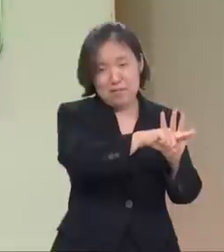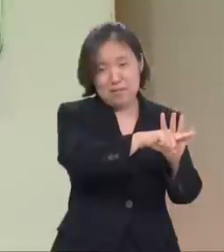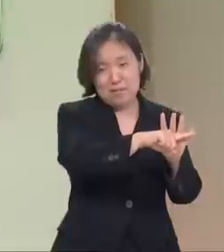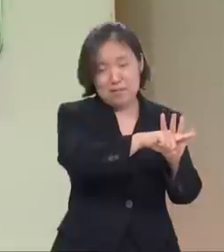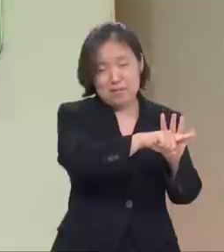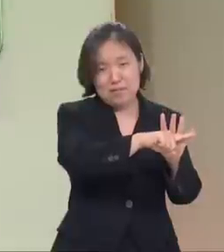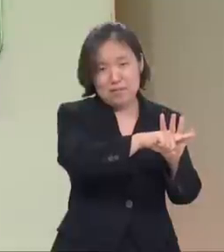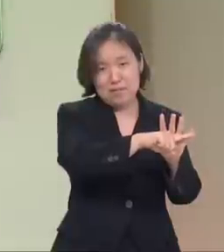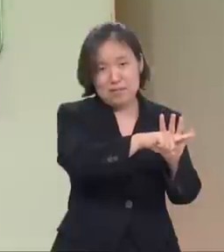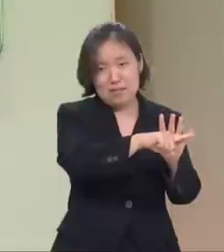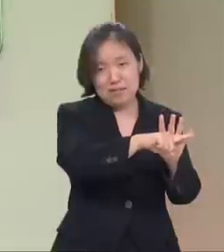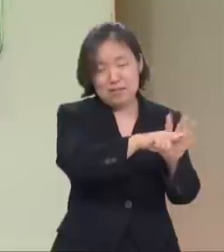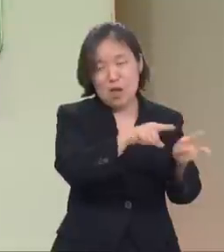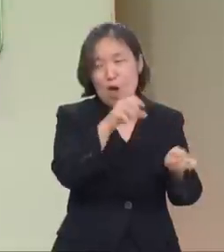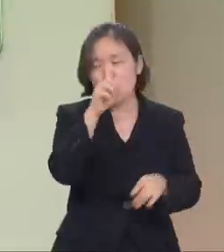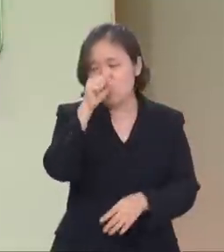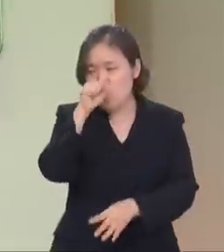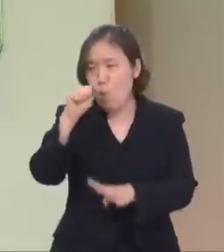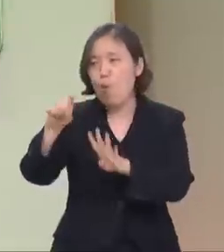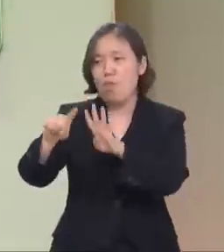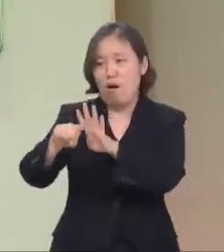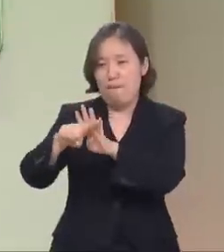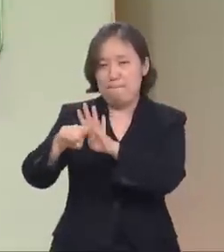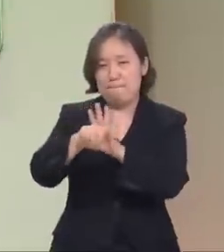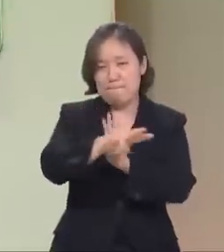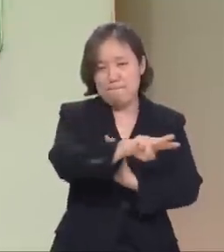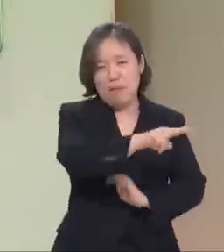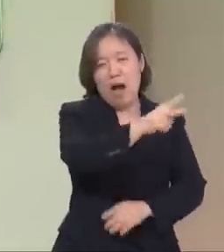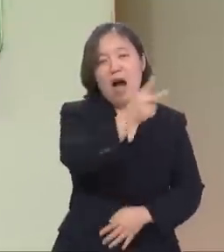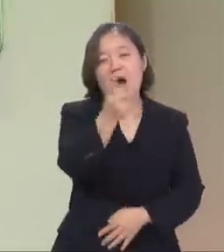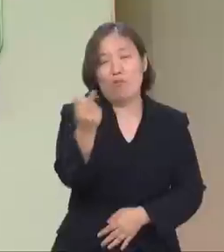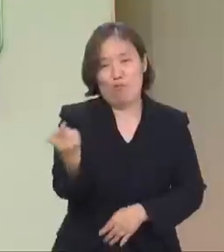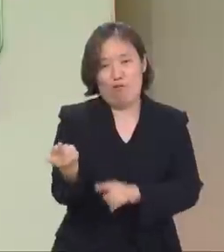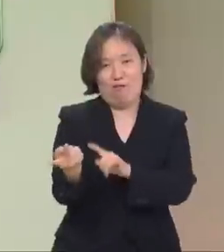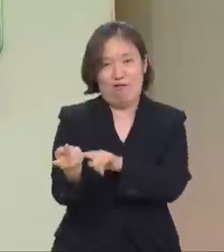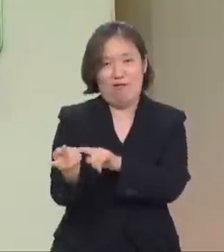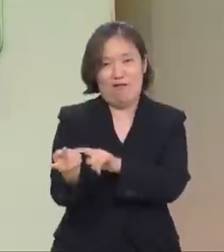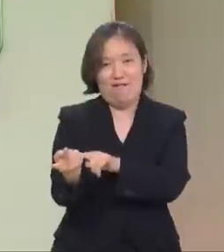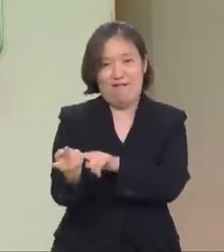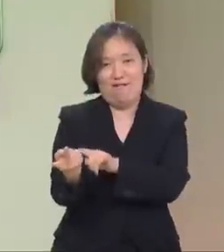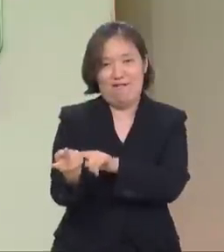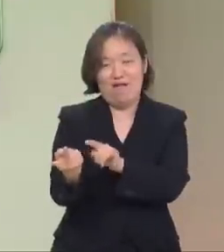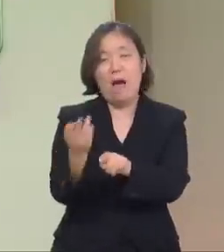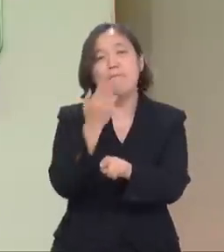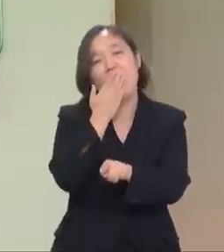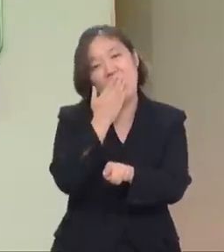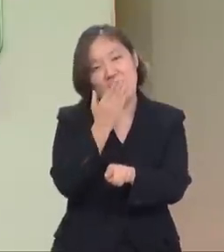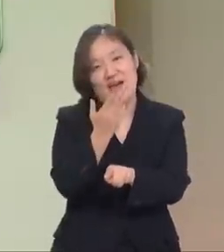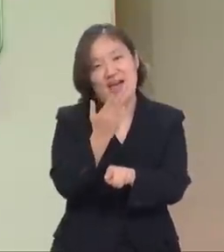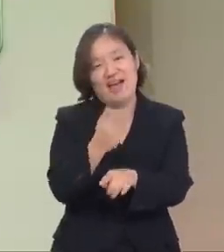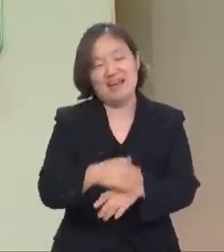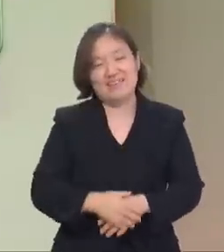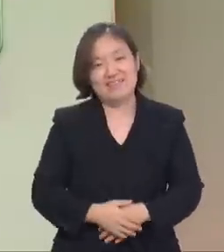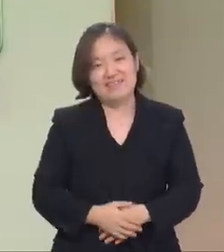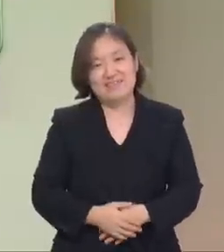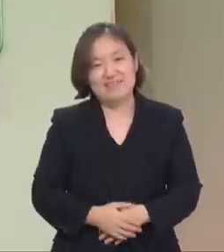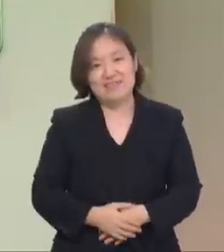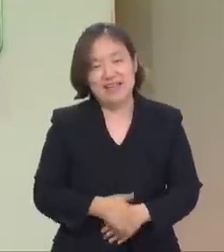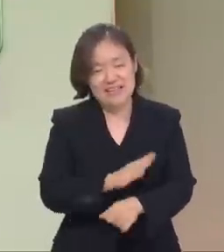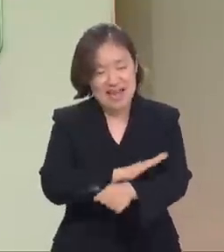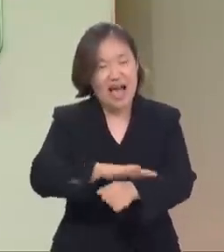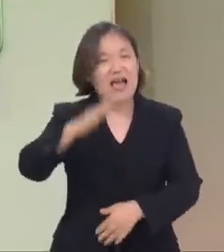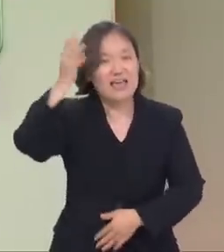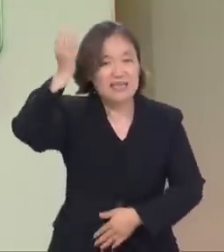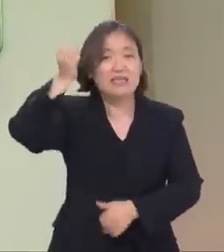업의 에너지를 더욱 더 점점 좋은 쪽으로 바꾸어 나갈 수가 있구나라는